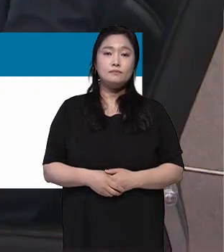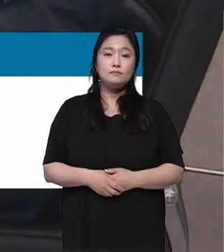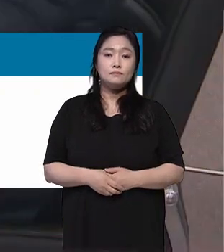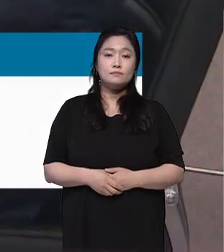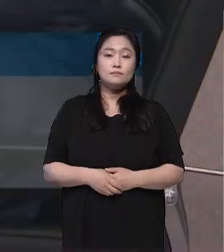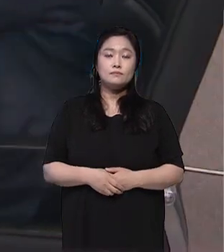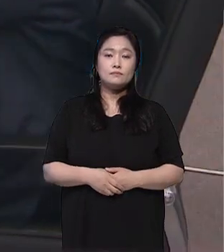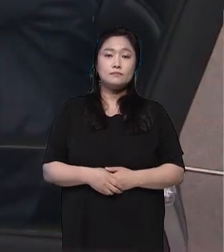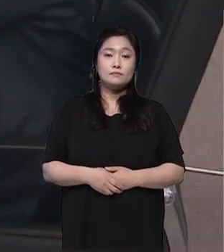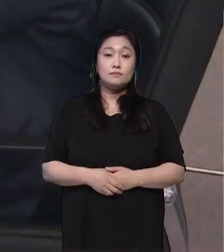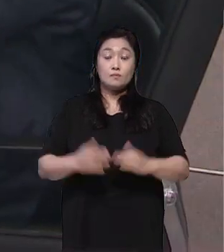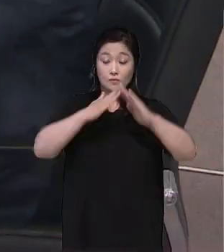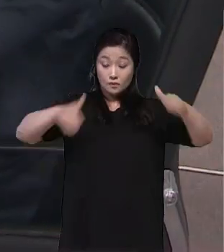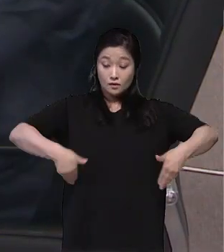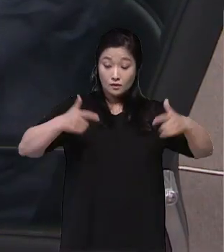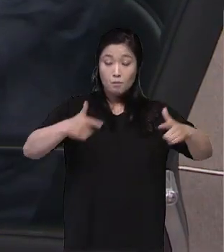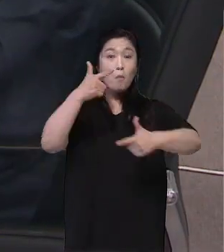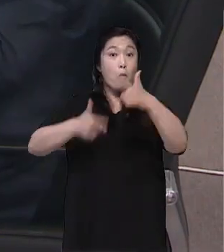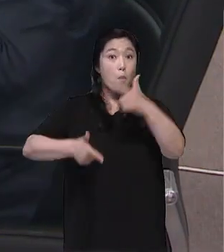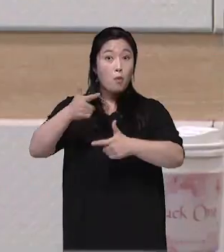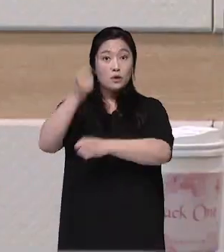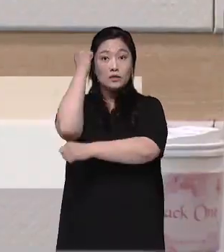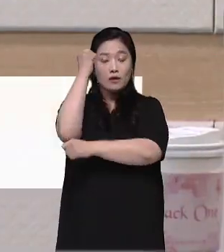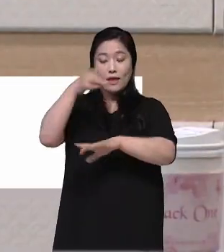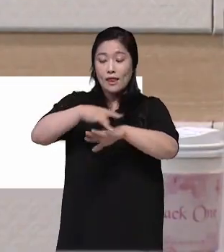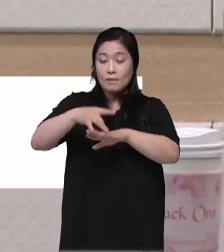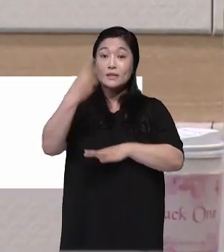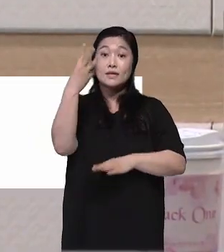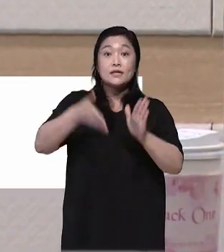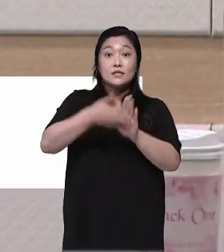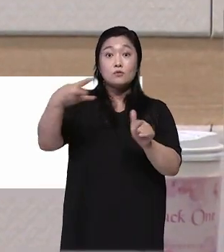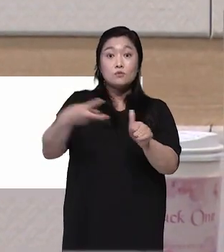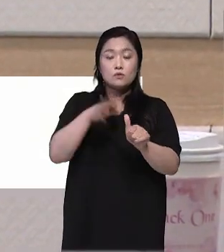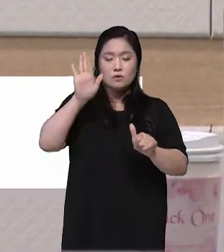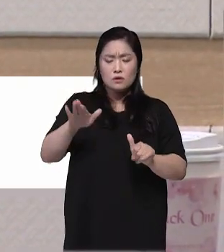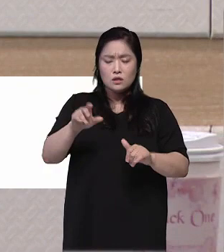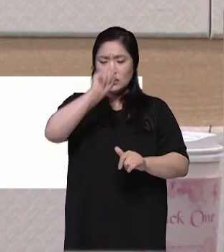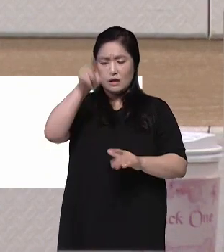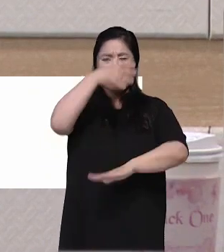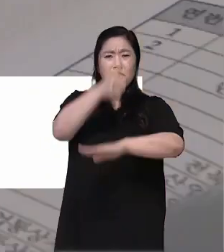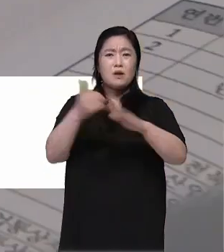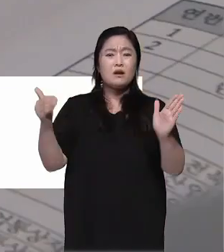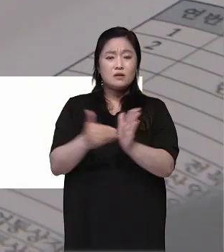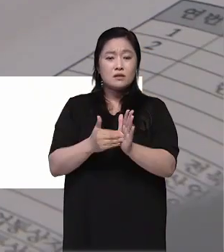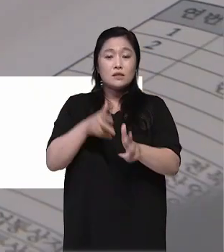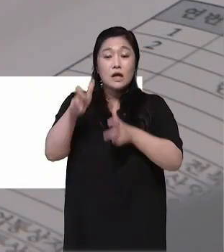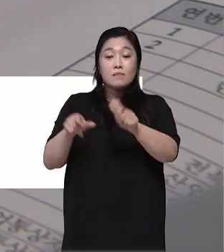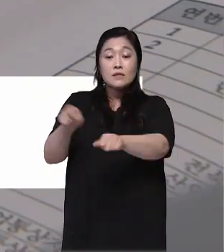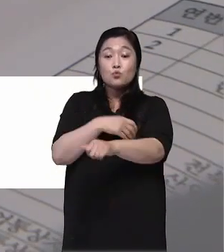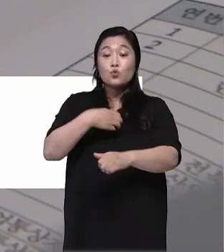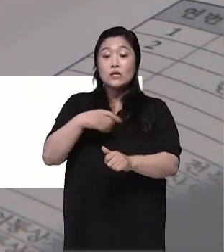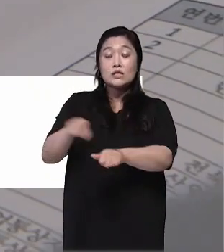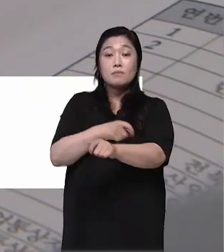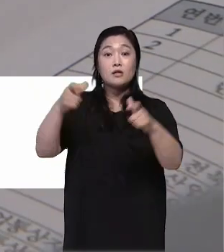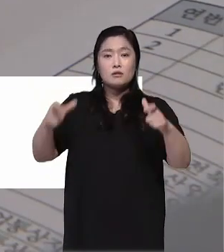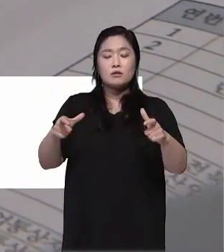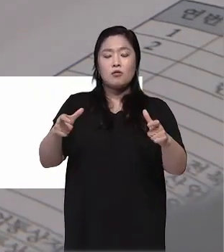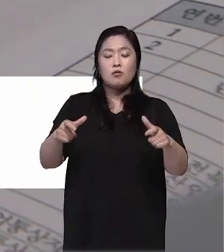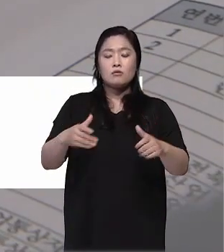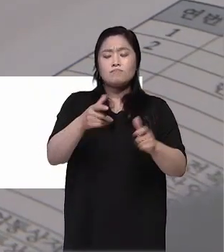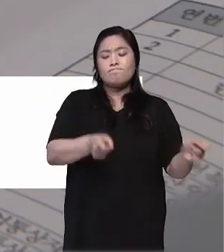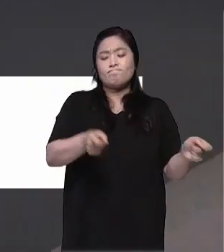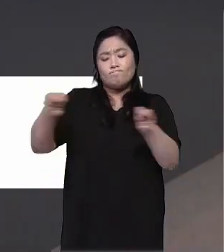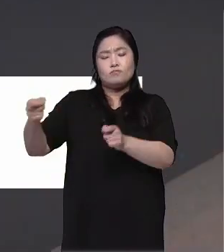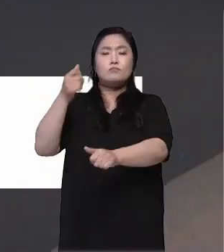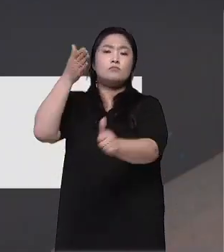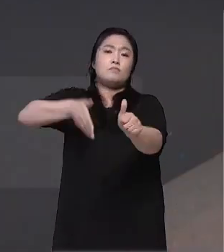됩니다. 전라남도와 목포, 영암, 해남 3개 시군이 이달로 끝나는 산업위기 대응 특별지역에 대한 재연장을